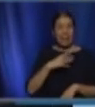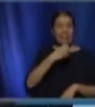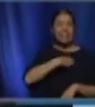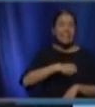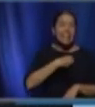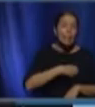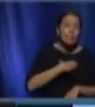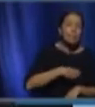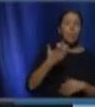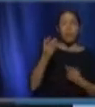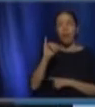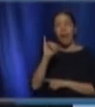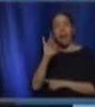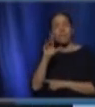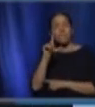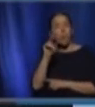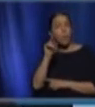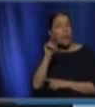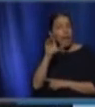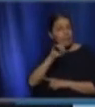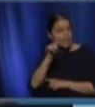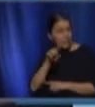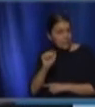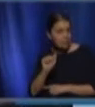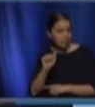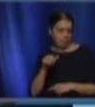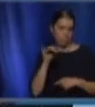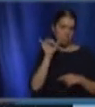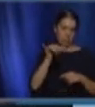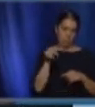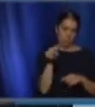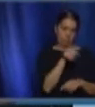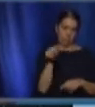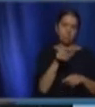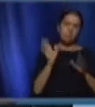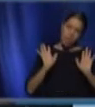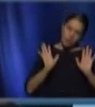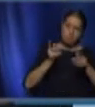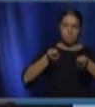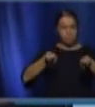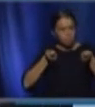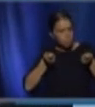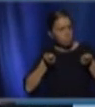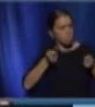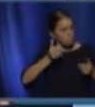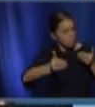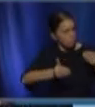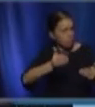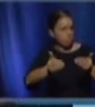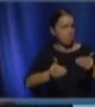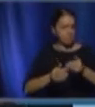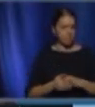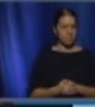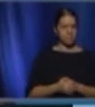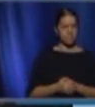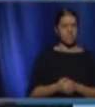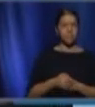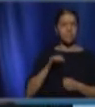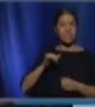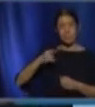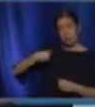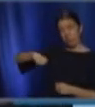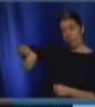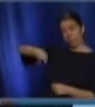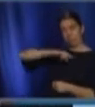par-dessus ça. Bon. Je vous avoue qu'on s'est posé la question. Est-ce qu'on prolonge pour